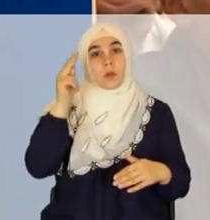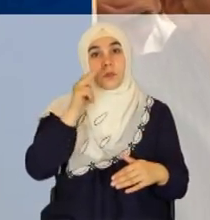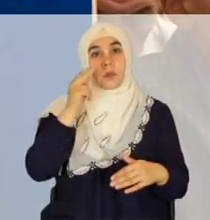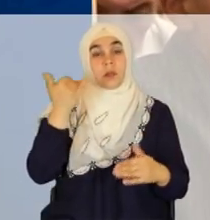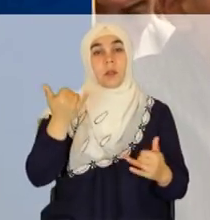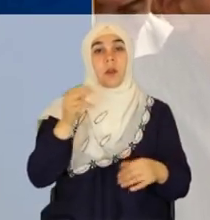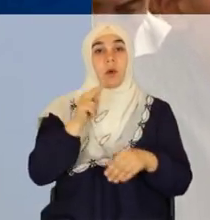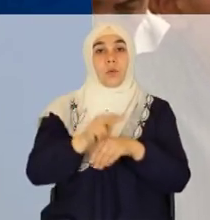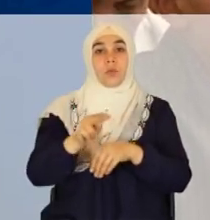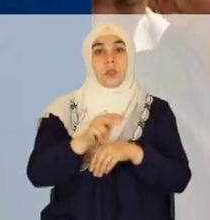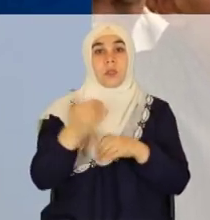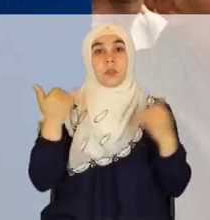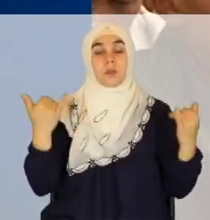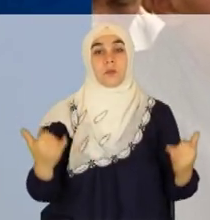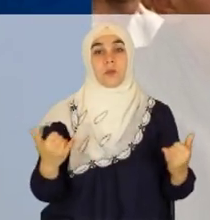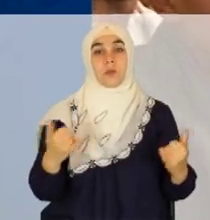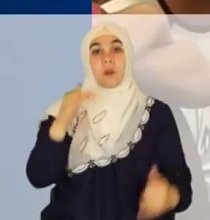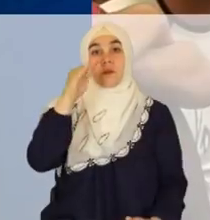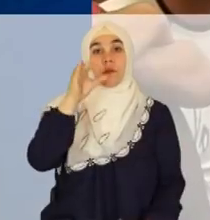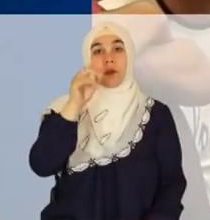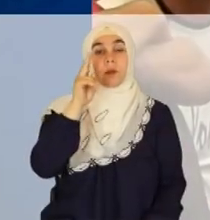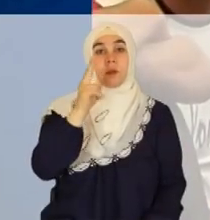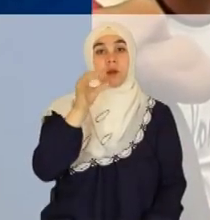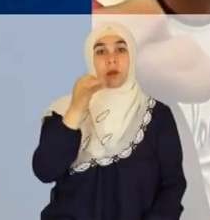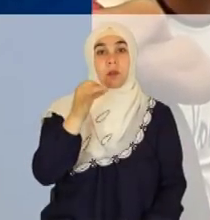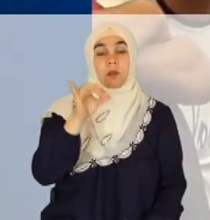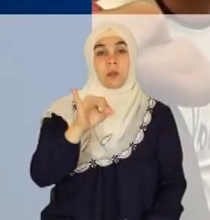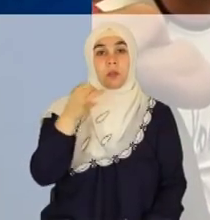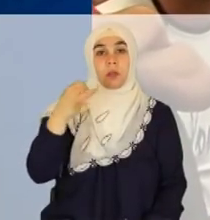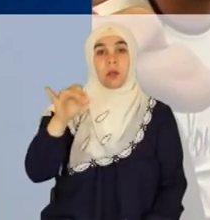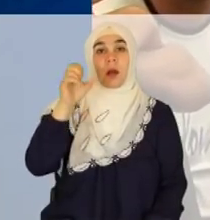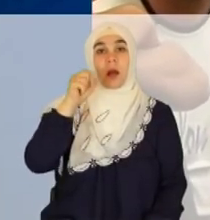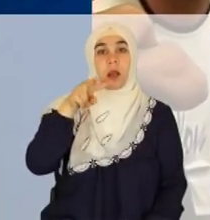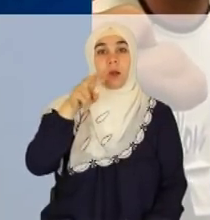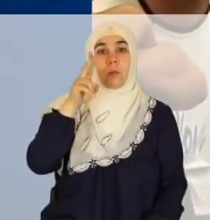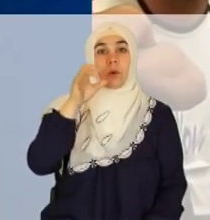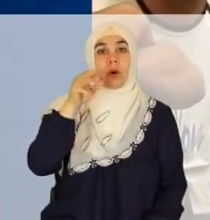edilmeli, demek fıkhı al-batindir, atarak.